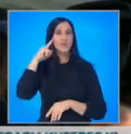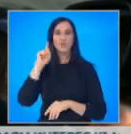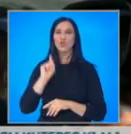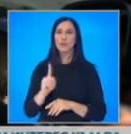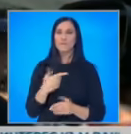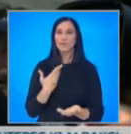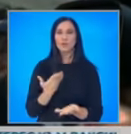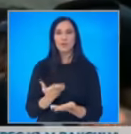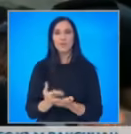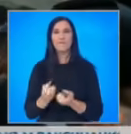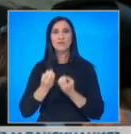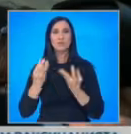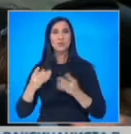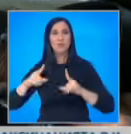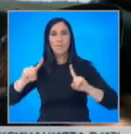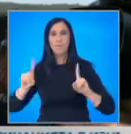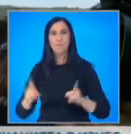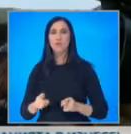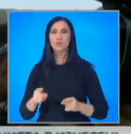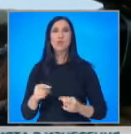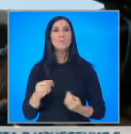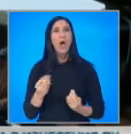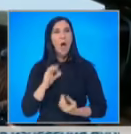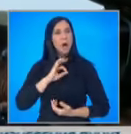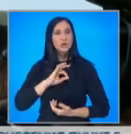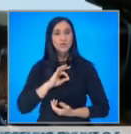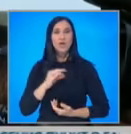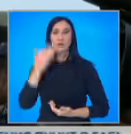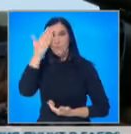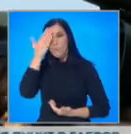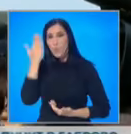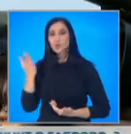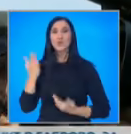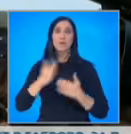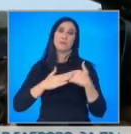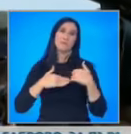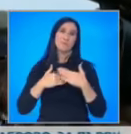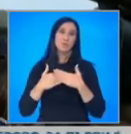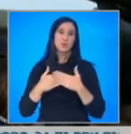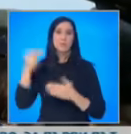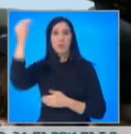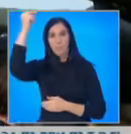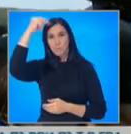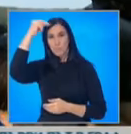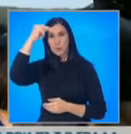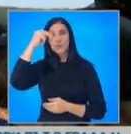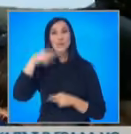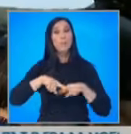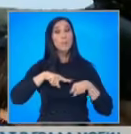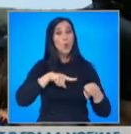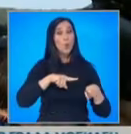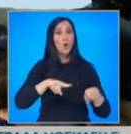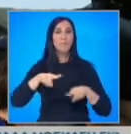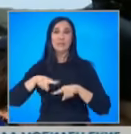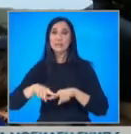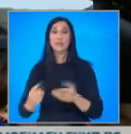трябва да дадем възможно най-бързо шанс на почтенните, способни български прокурори и магистрати